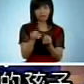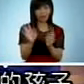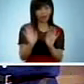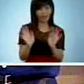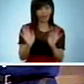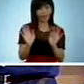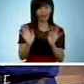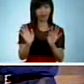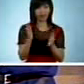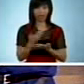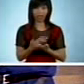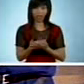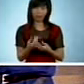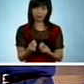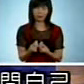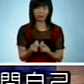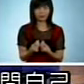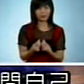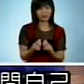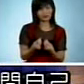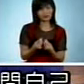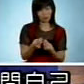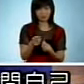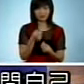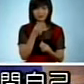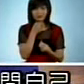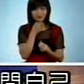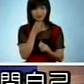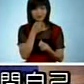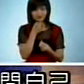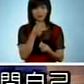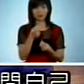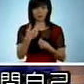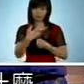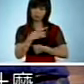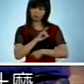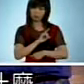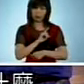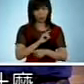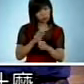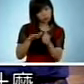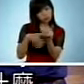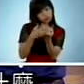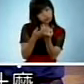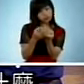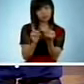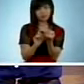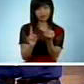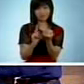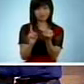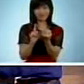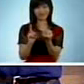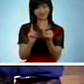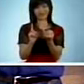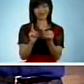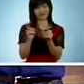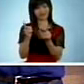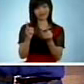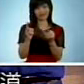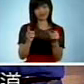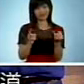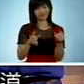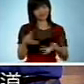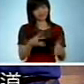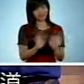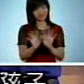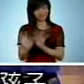孩子？那怎么办？可是你必须要自问自己，你能够给他什么，对不对？那个热忱，